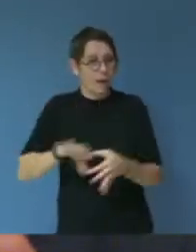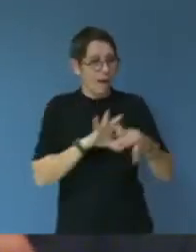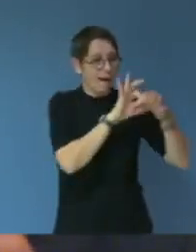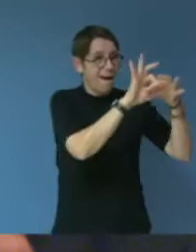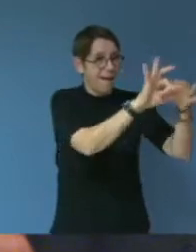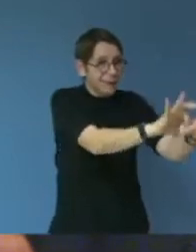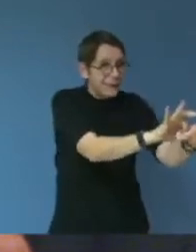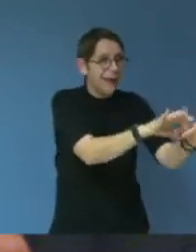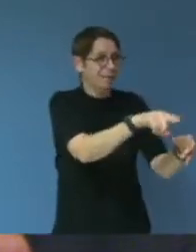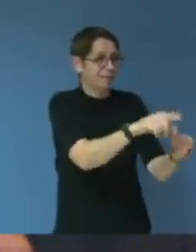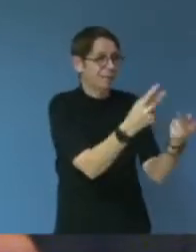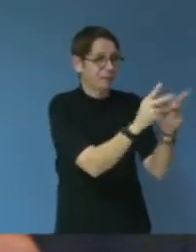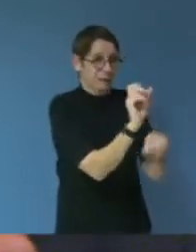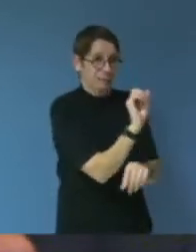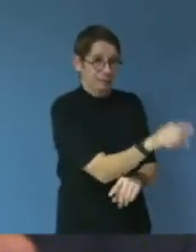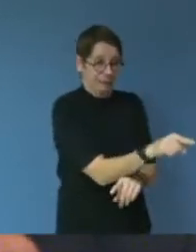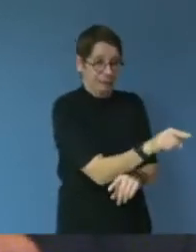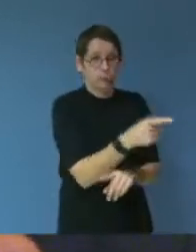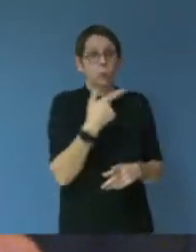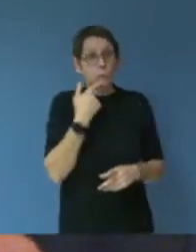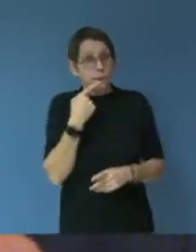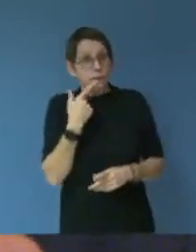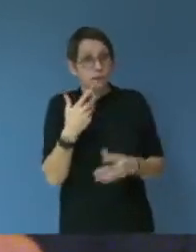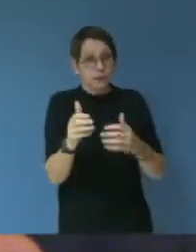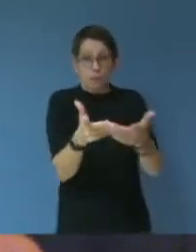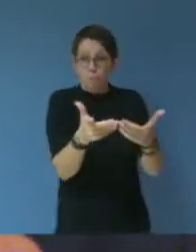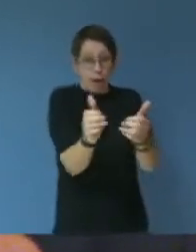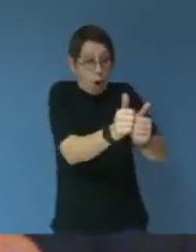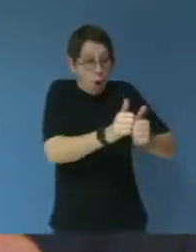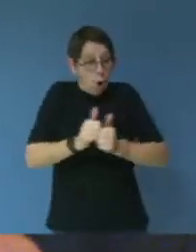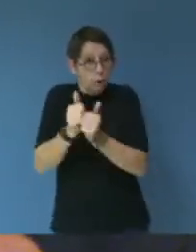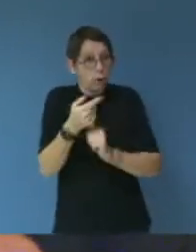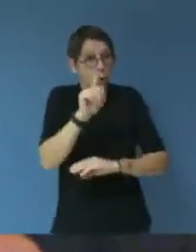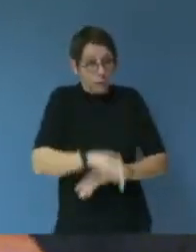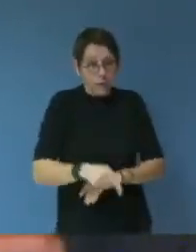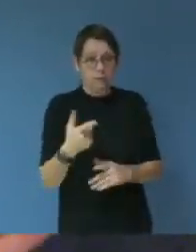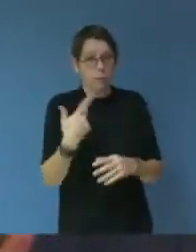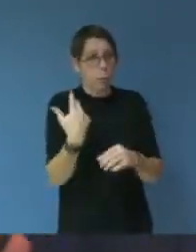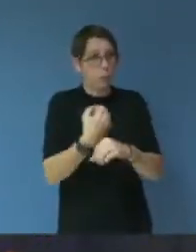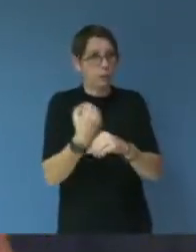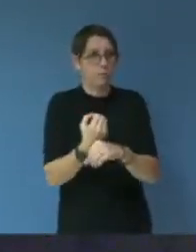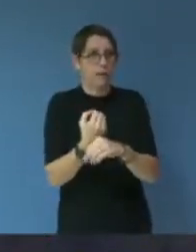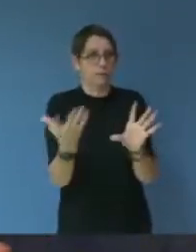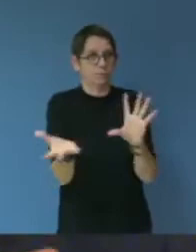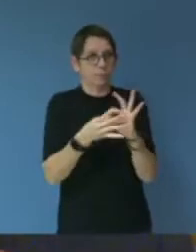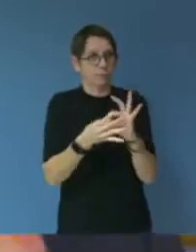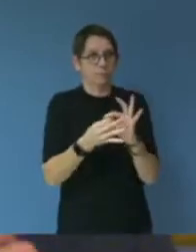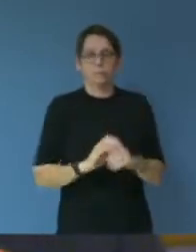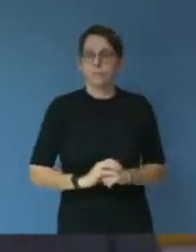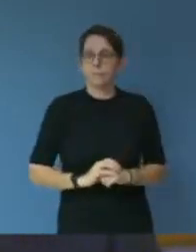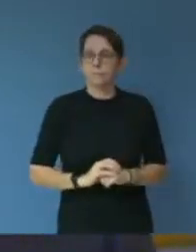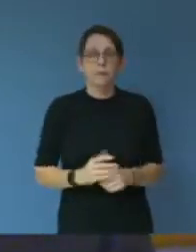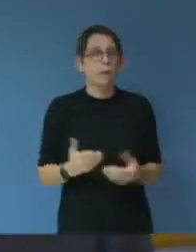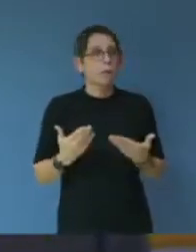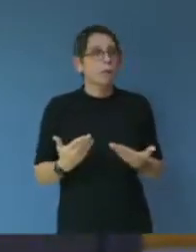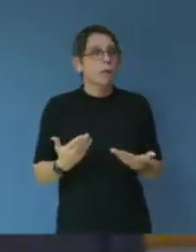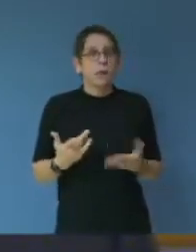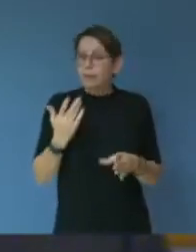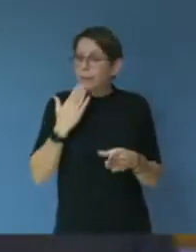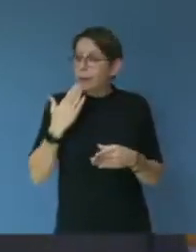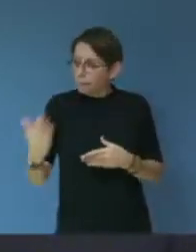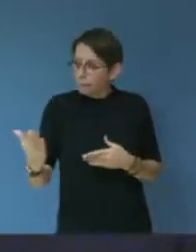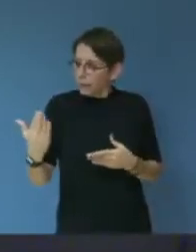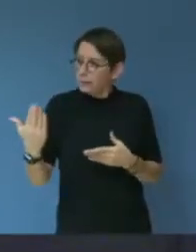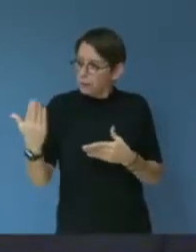c'est l'ensemble des collectivités qui doivent travailler main dans la main. Alors, je vais maintenant donner la parole. En tout cas, je vous remercie pour l'ensemble de vos